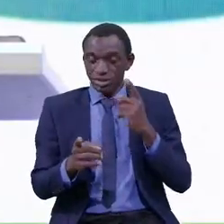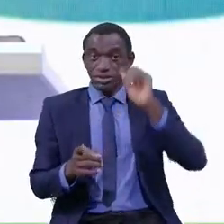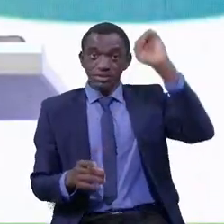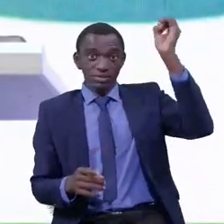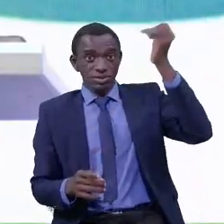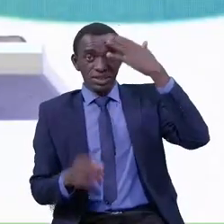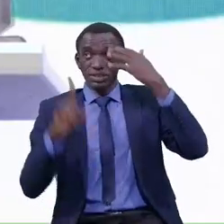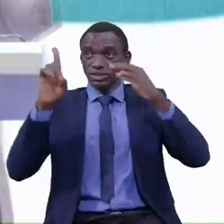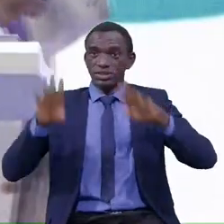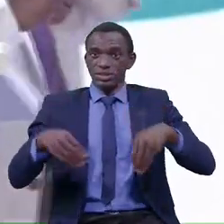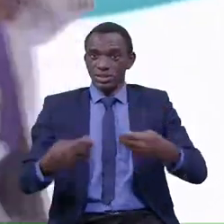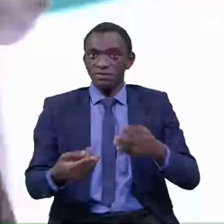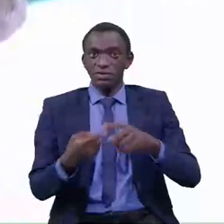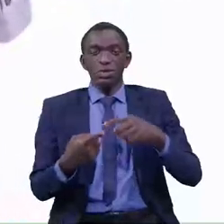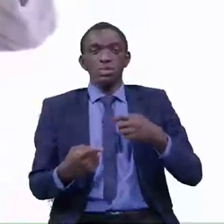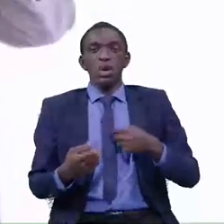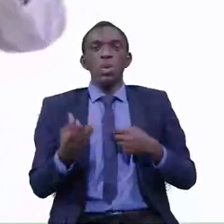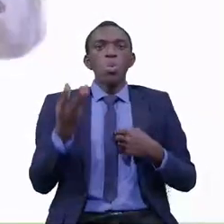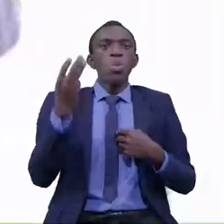envers moi n'a pas été vaine.